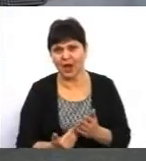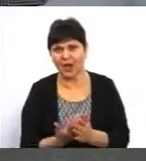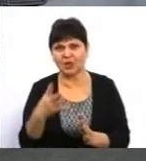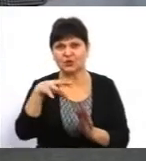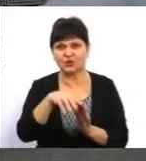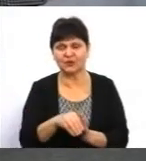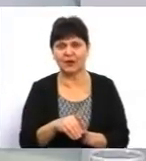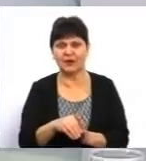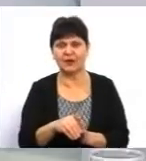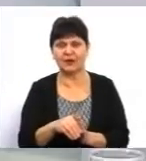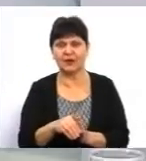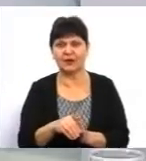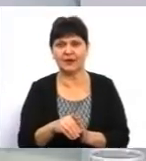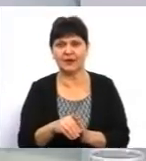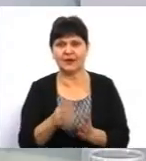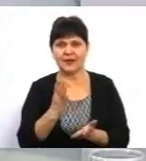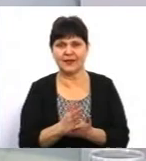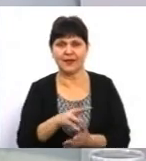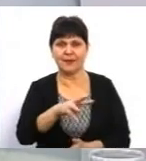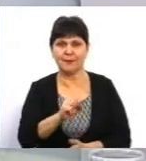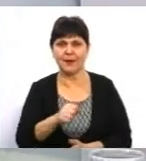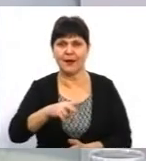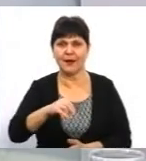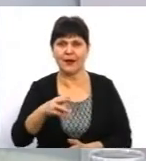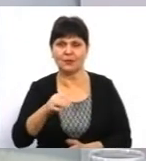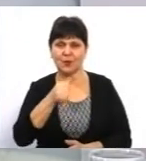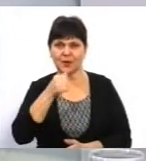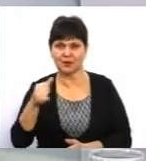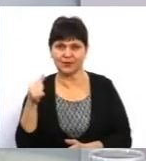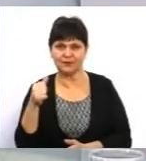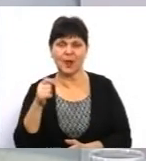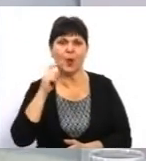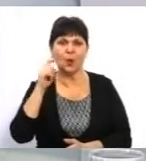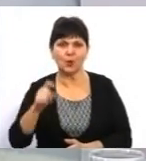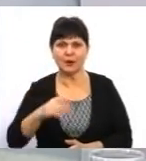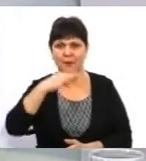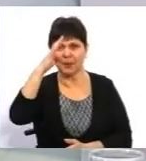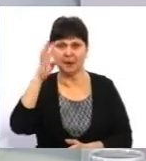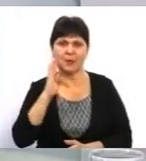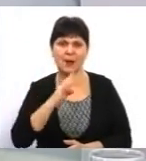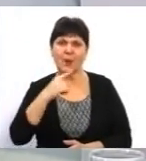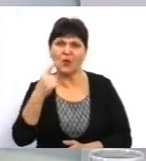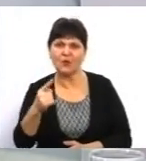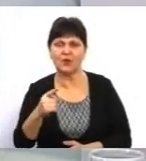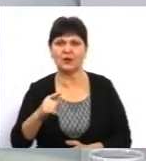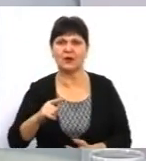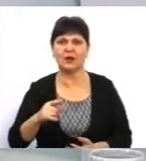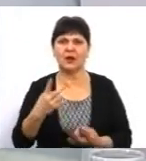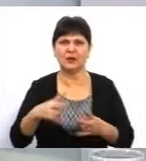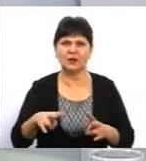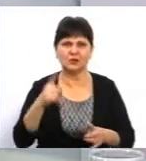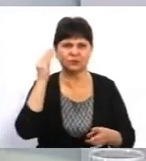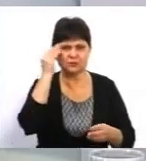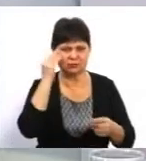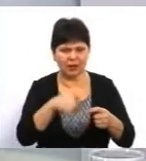етапі саме впровадження «Е-малятка» минулого року, то українським батькам говорили, що без зайвої бюрократичної тяганини можна